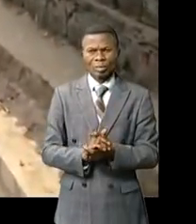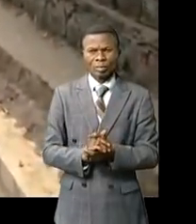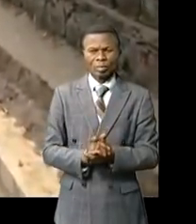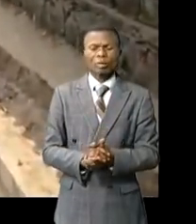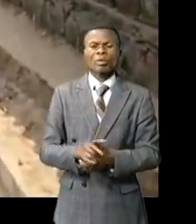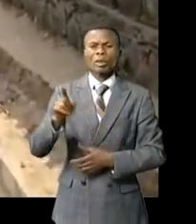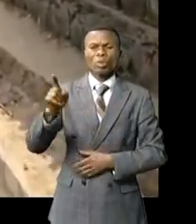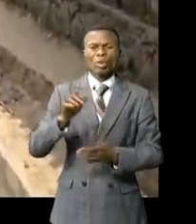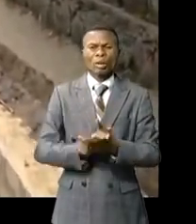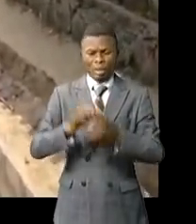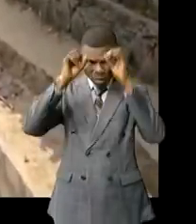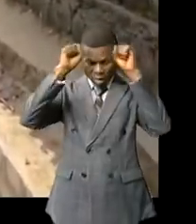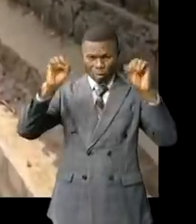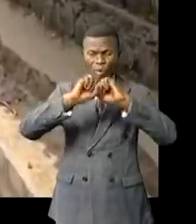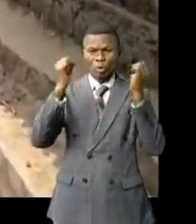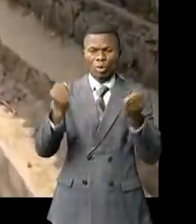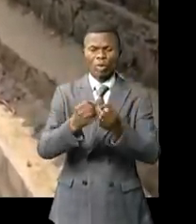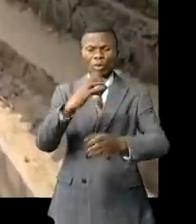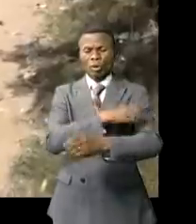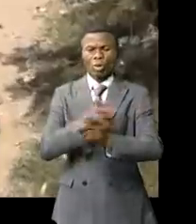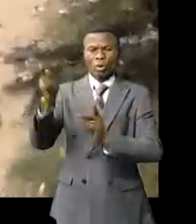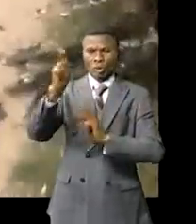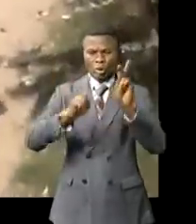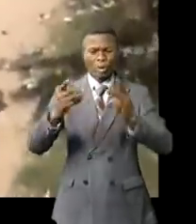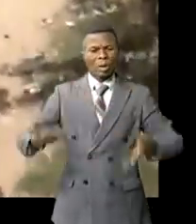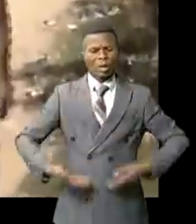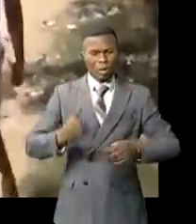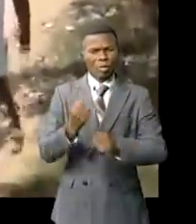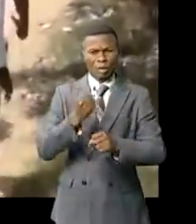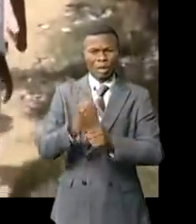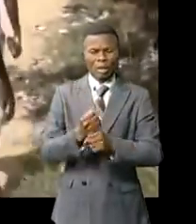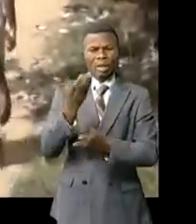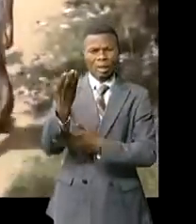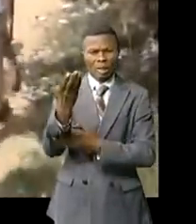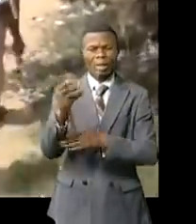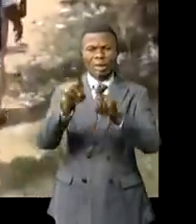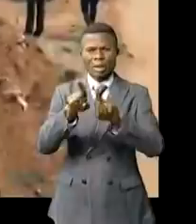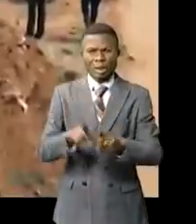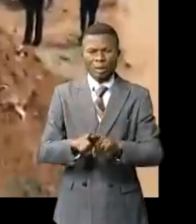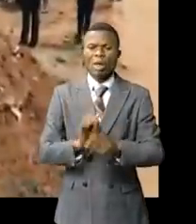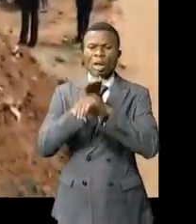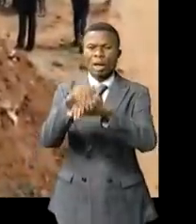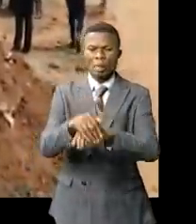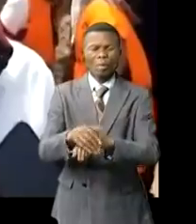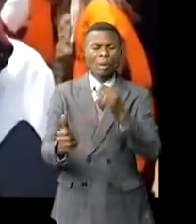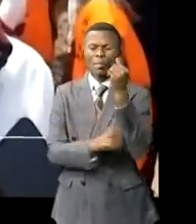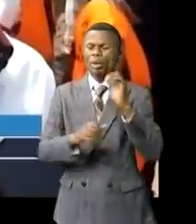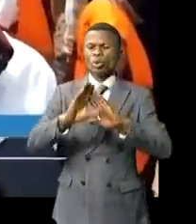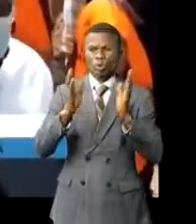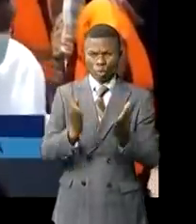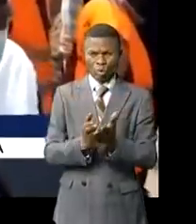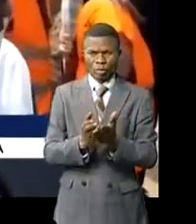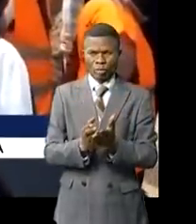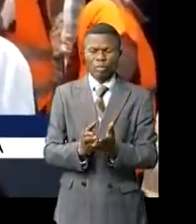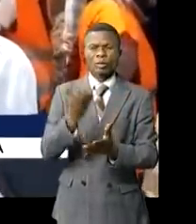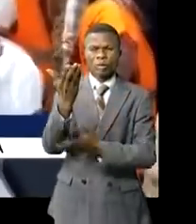Emmanuel Kabukapu, président de la Société civile du peuple, salue ses travaux et sollicite en même temps l'implication de la population. Lorsqu'on disait